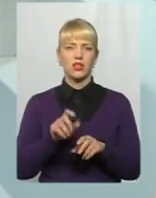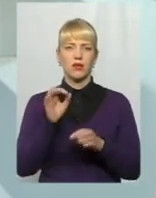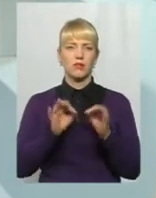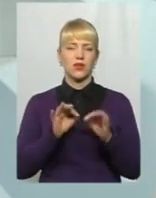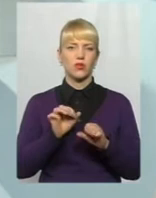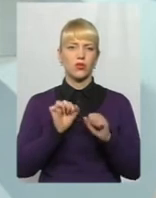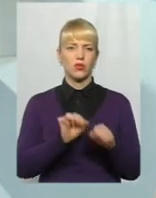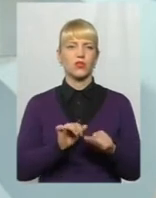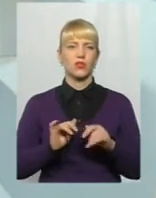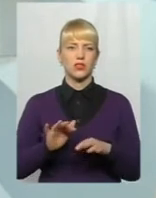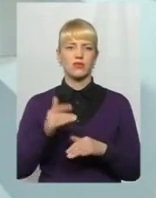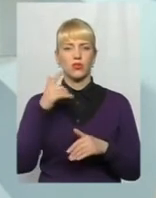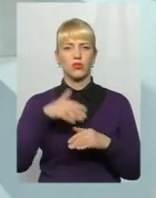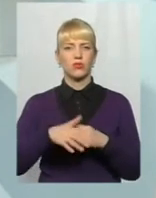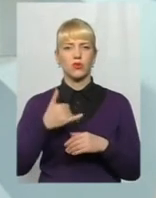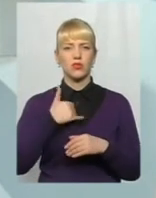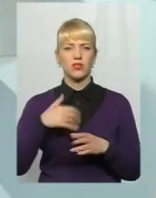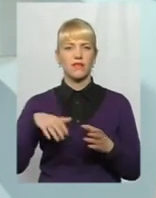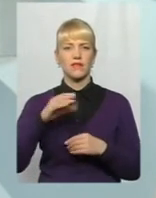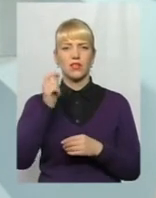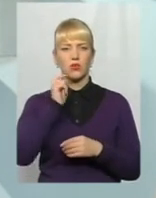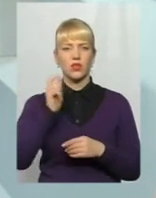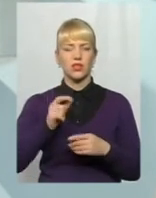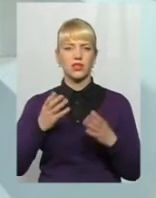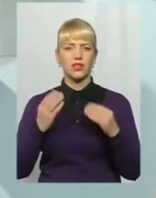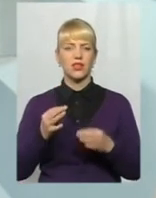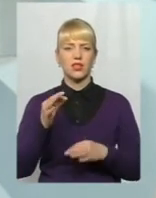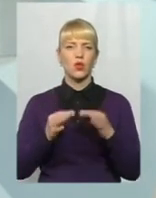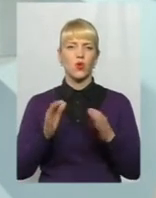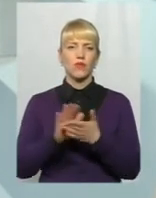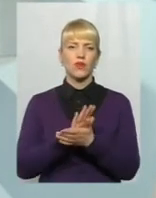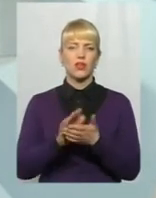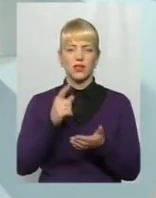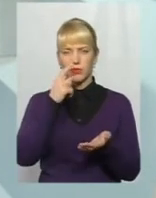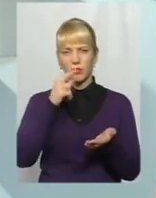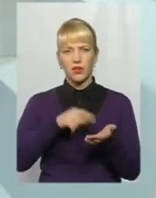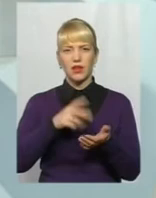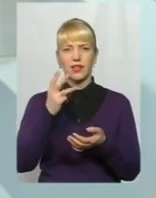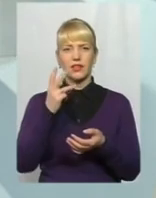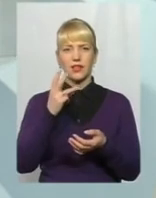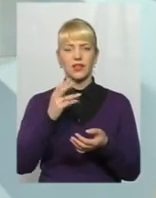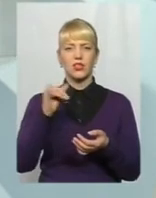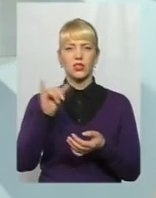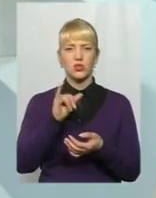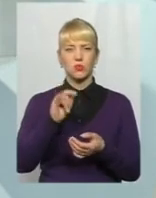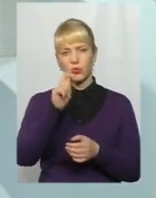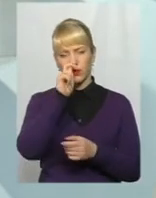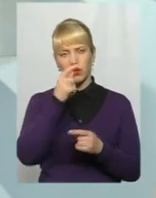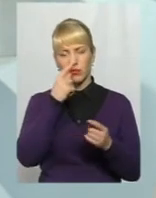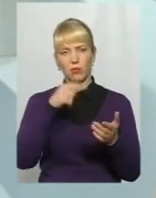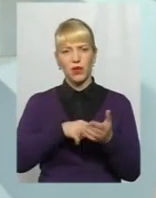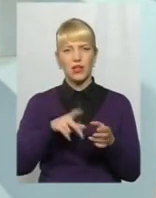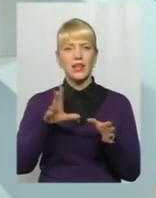заходів. Розумієте, в нас все українське оце день довкілля, він завжди припадає третя субота квітня. Так сталося цього року, що